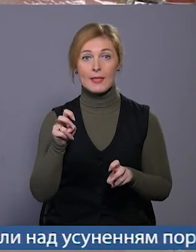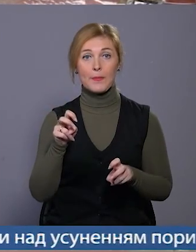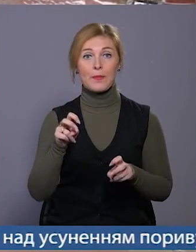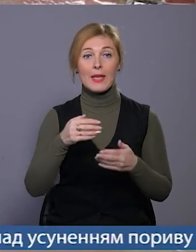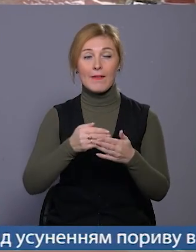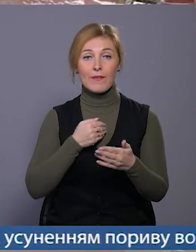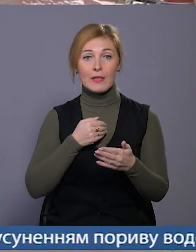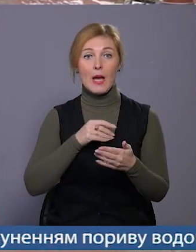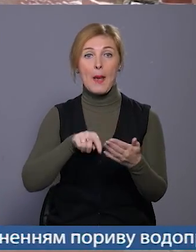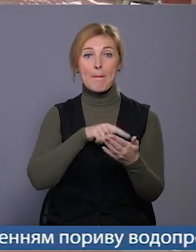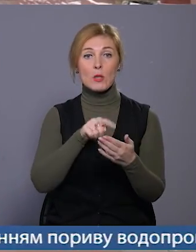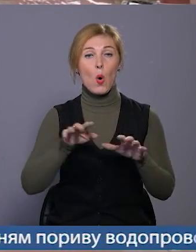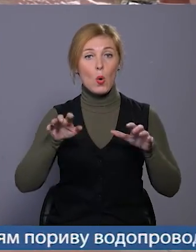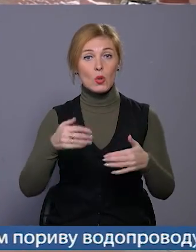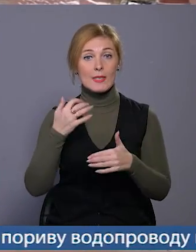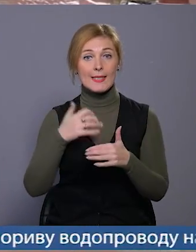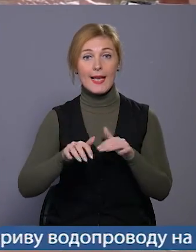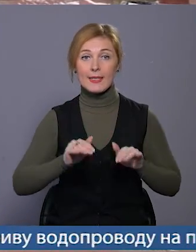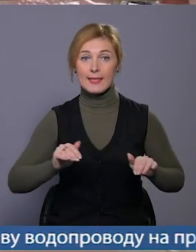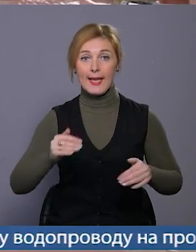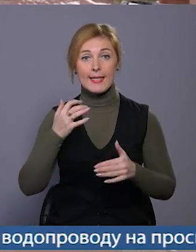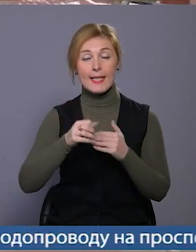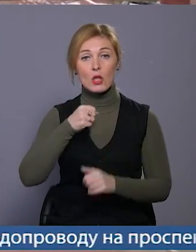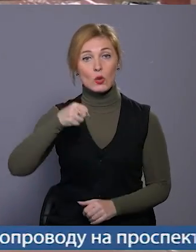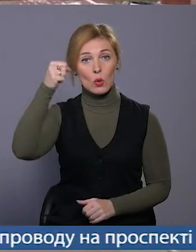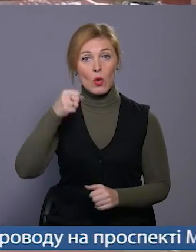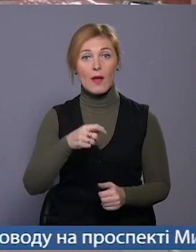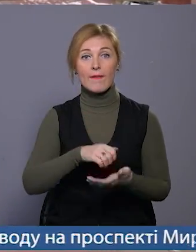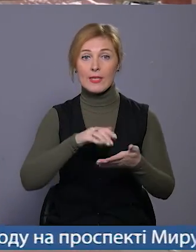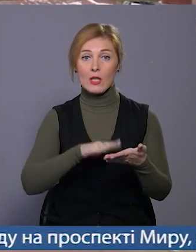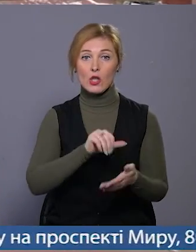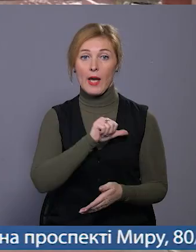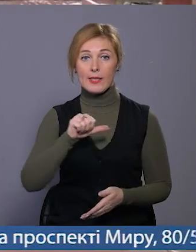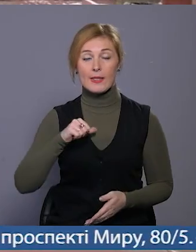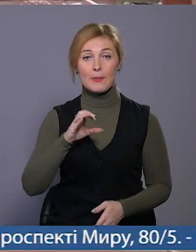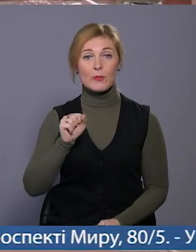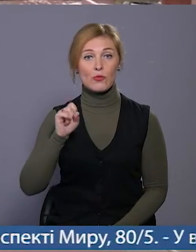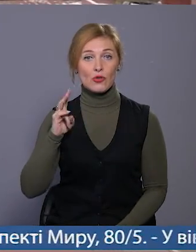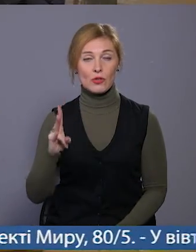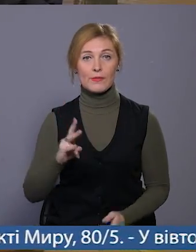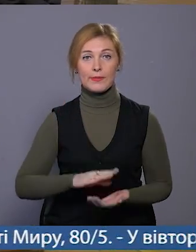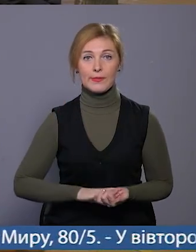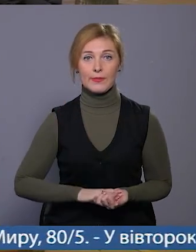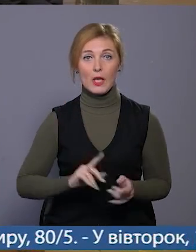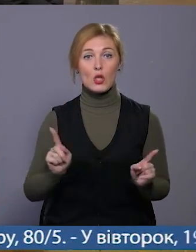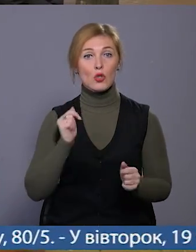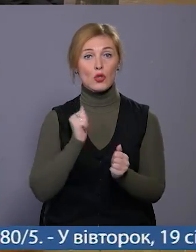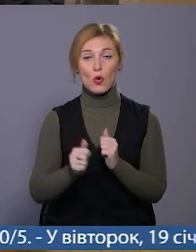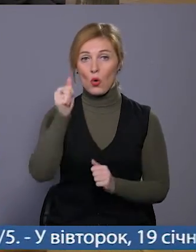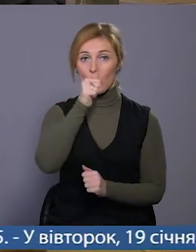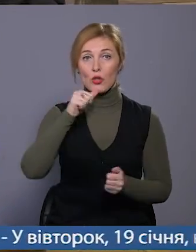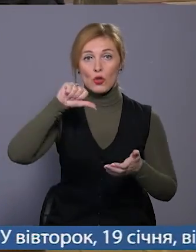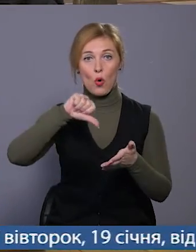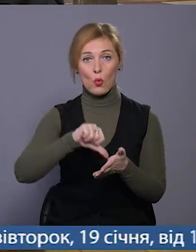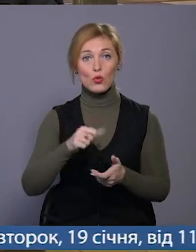голови серед дітей і серед дорослих, які визначає саме наш міський голова Олександр Сергійович Семчишин. Щорічно участь у